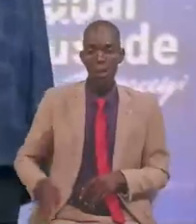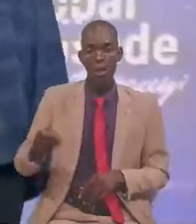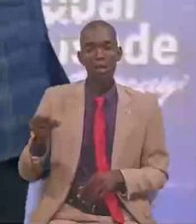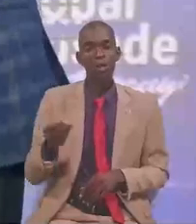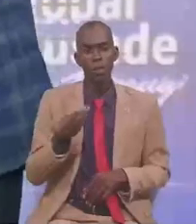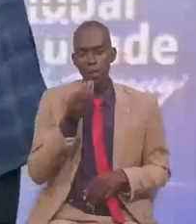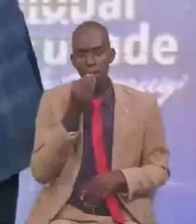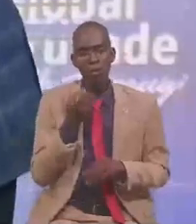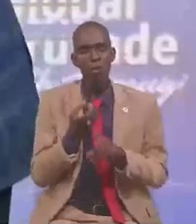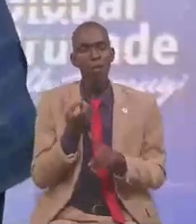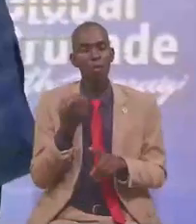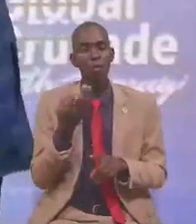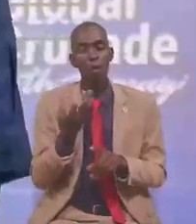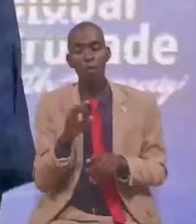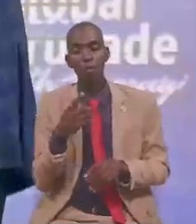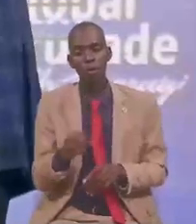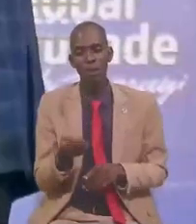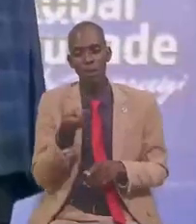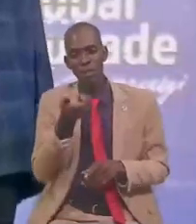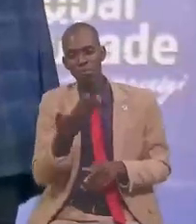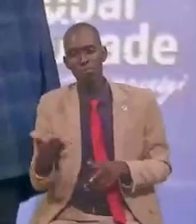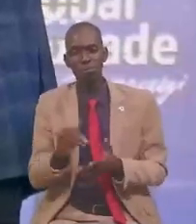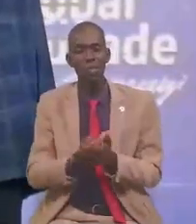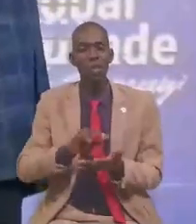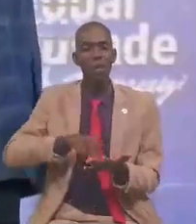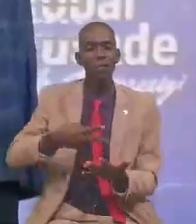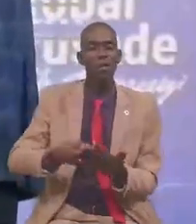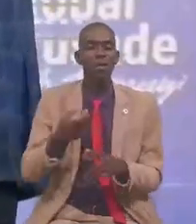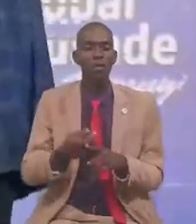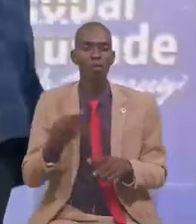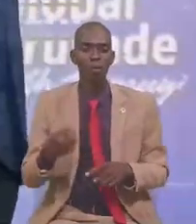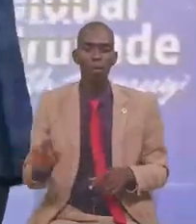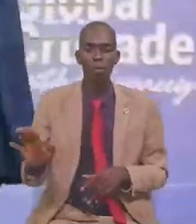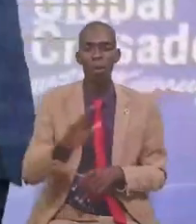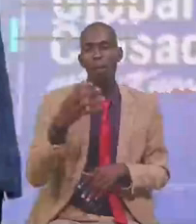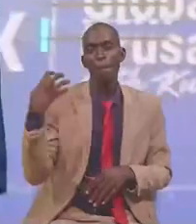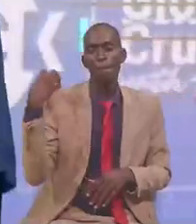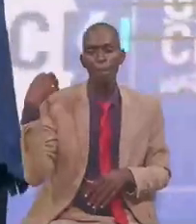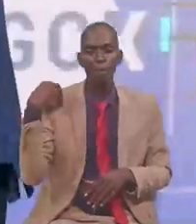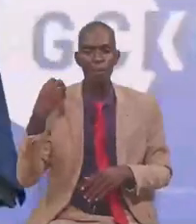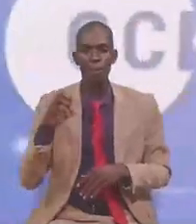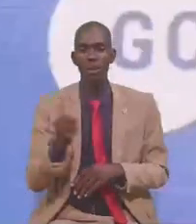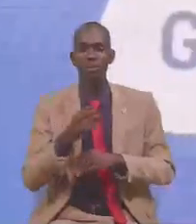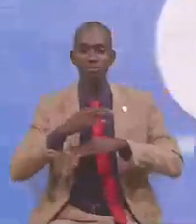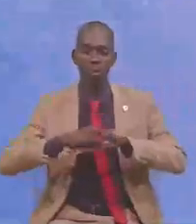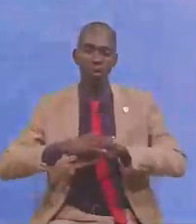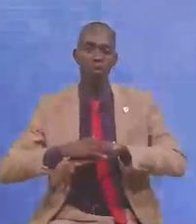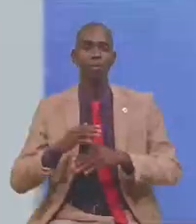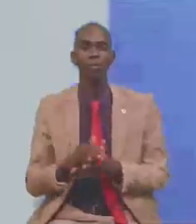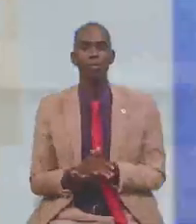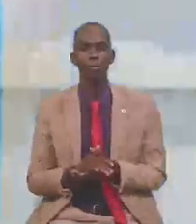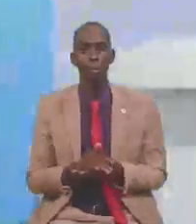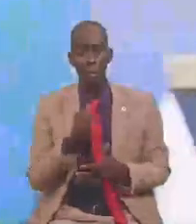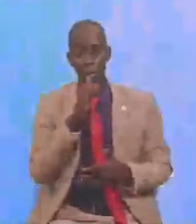chiens mangent les miettes qui tombent de la table de leur maître. De la table de leur maître. Suis-je un